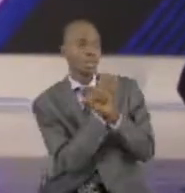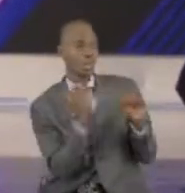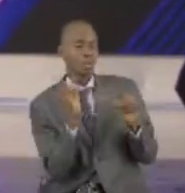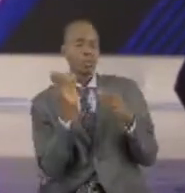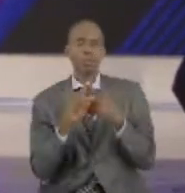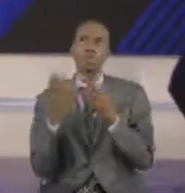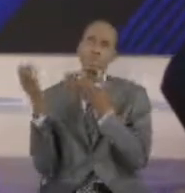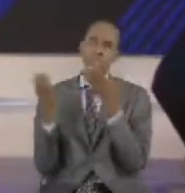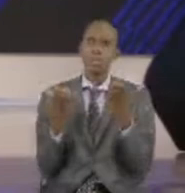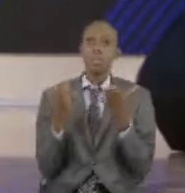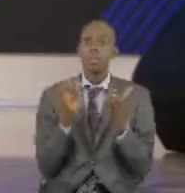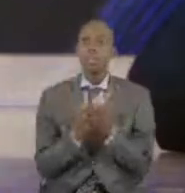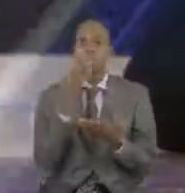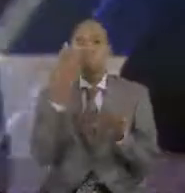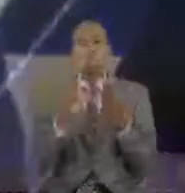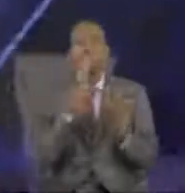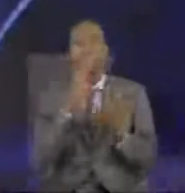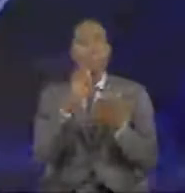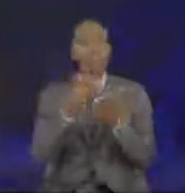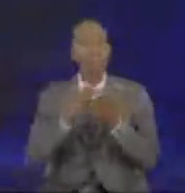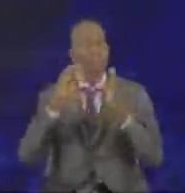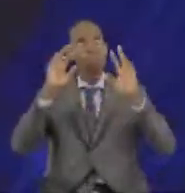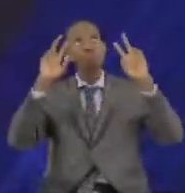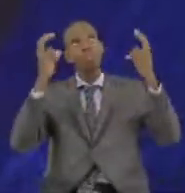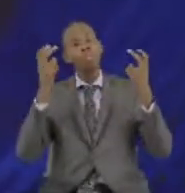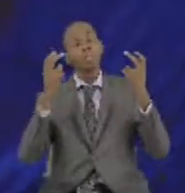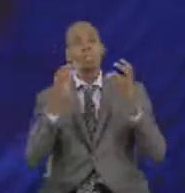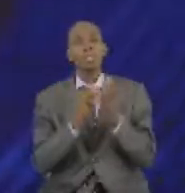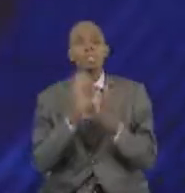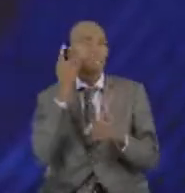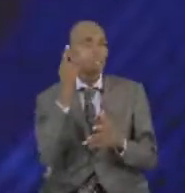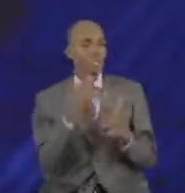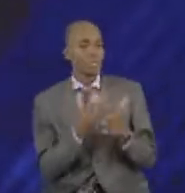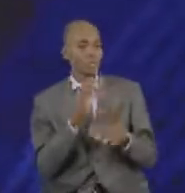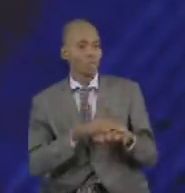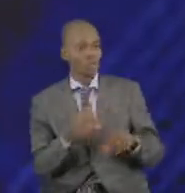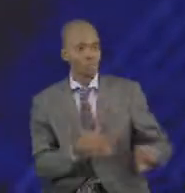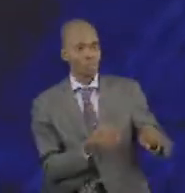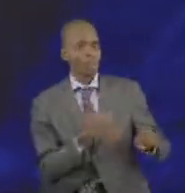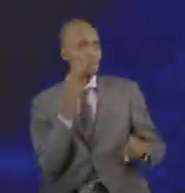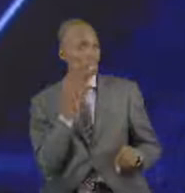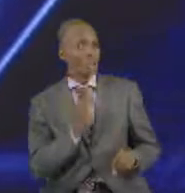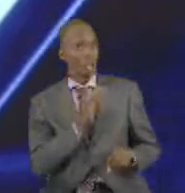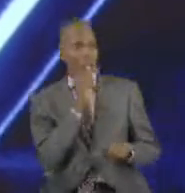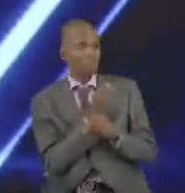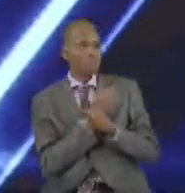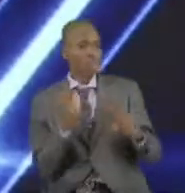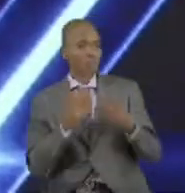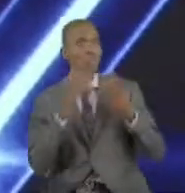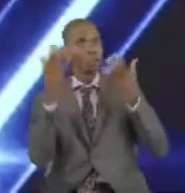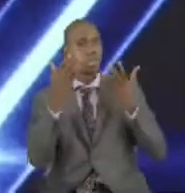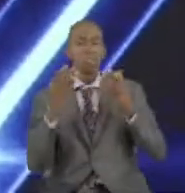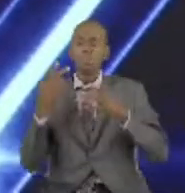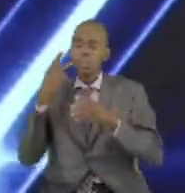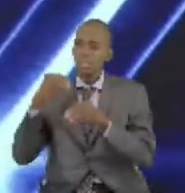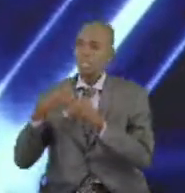servir maintenant que l'on voit partout et la montre pas trop et la burqa et des jeux s'est sauvé pour eux sauf vous